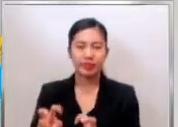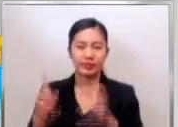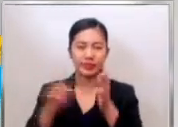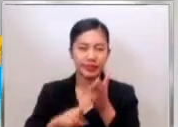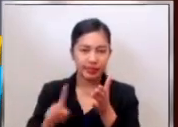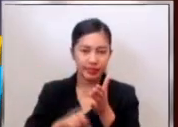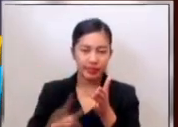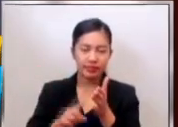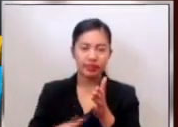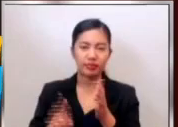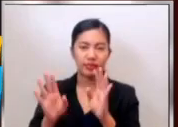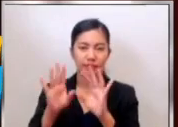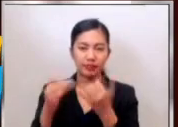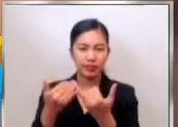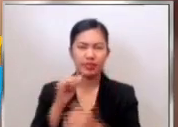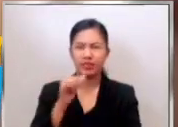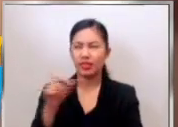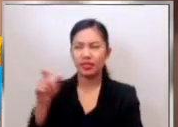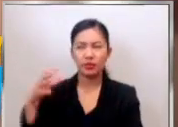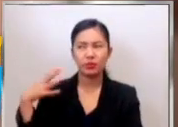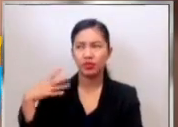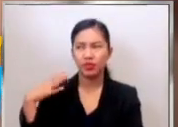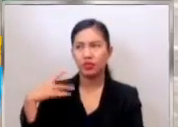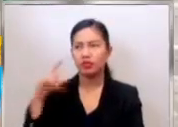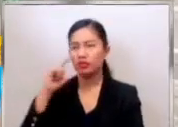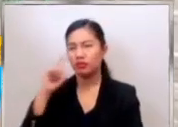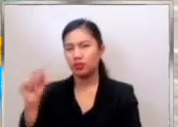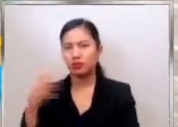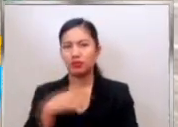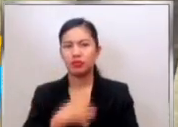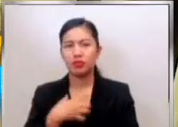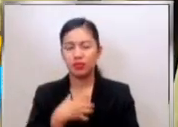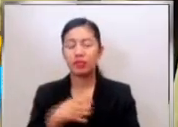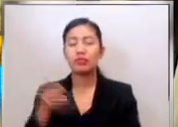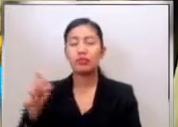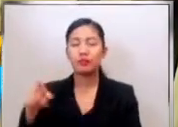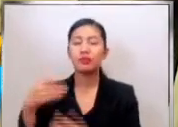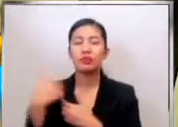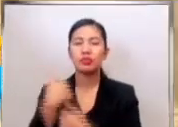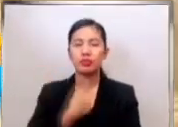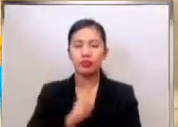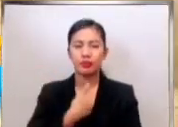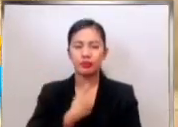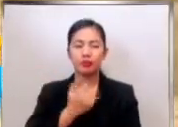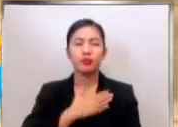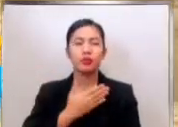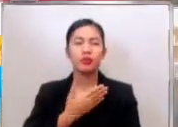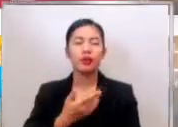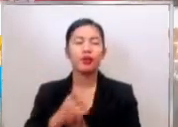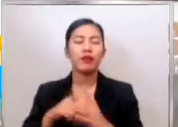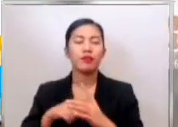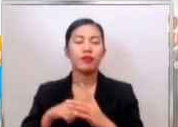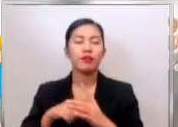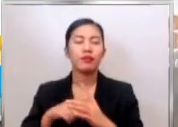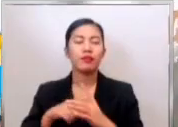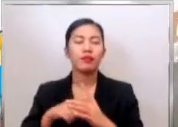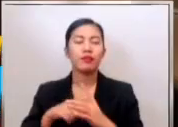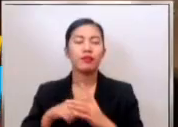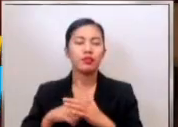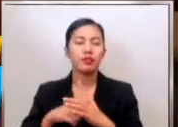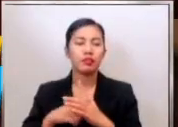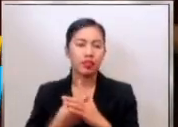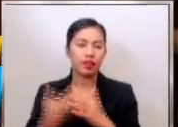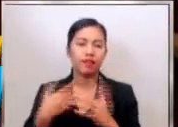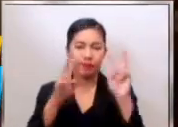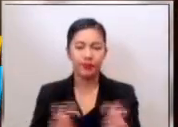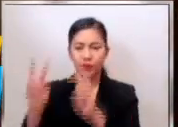nang hintayin na magreklamo, magsumbong ng mga manggagawa. Bagkos, dapat magsagawa sila ng labor inspection sa mga factories, sa